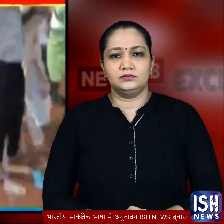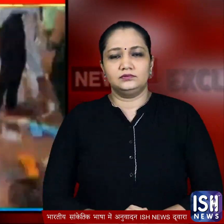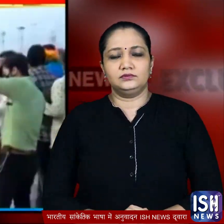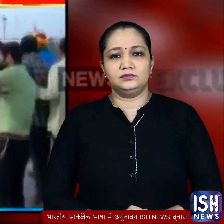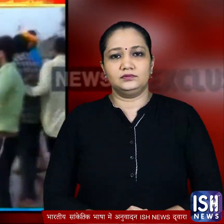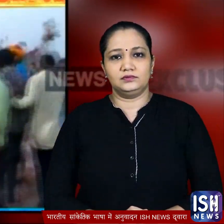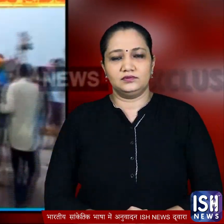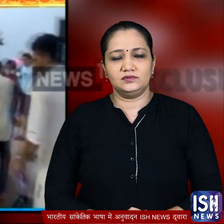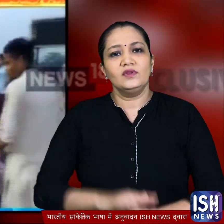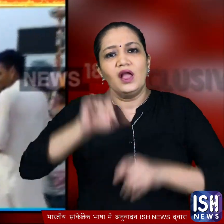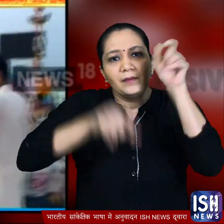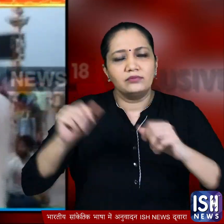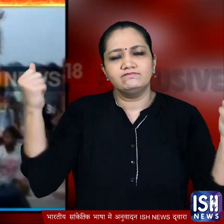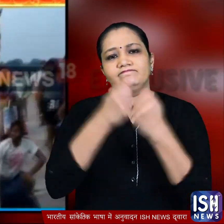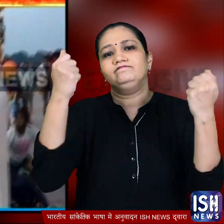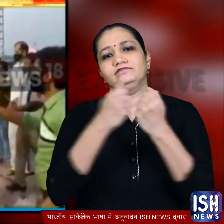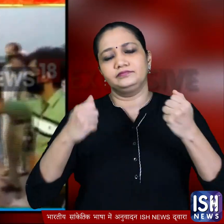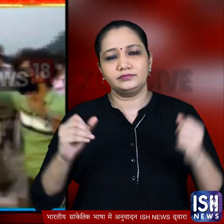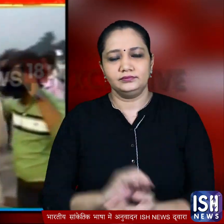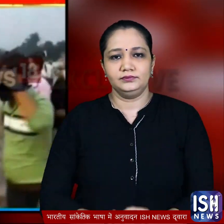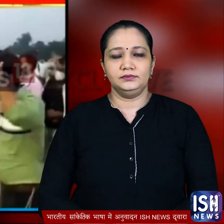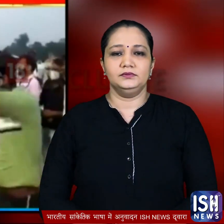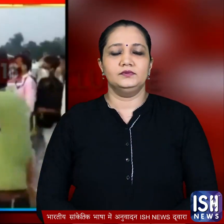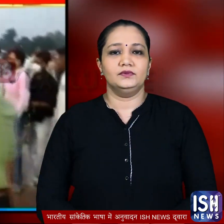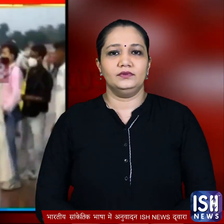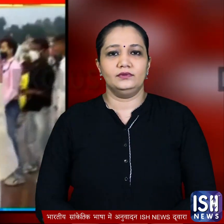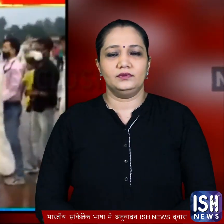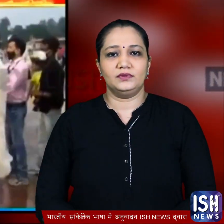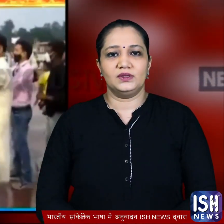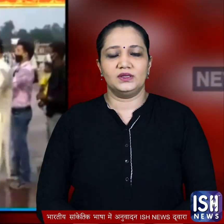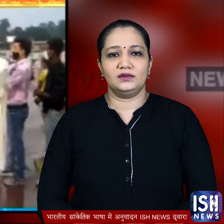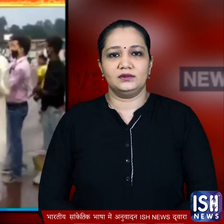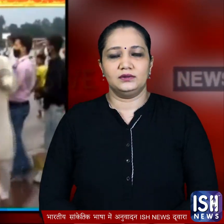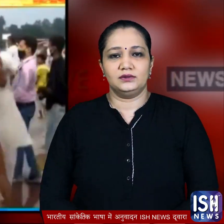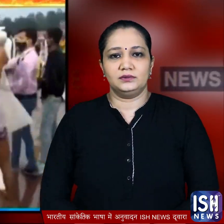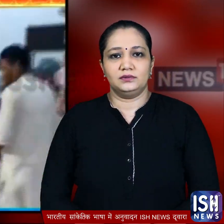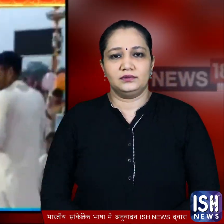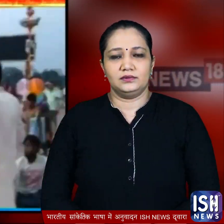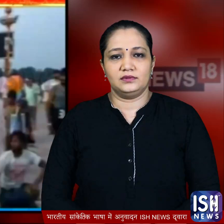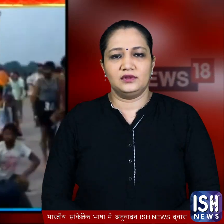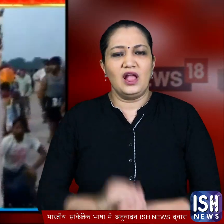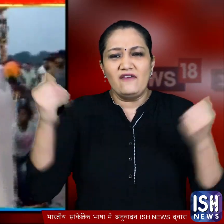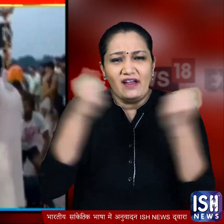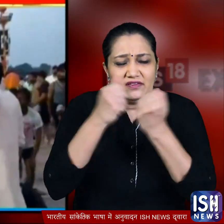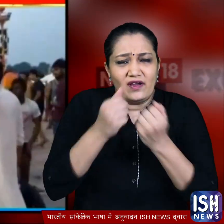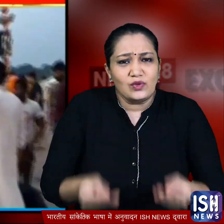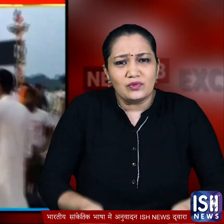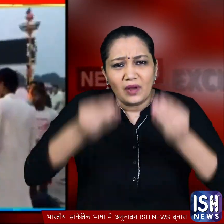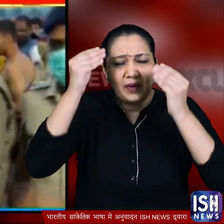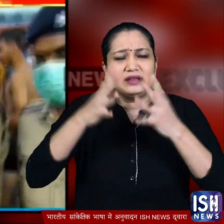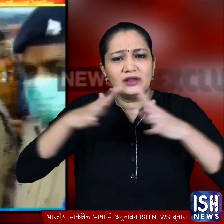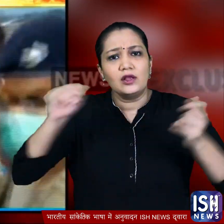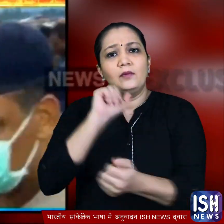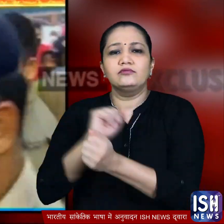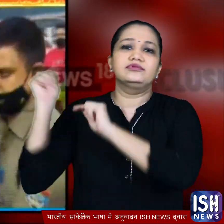इसके बाद उन लोगों के साथ मारपीट शुरू कर दी गई। हंगामा इतना बढ़ गया कि उसे रोकने